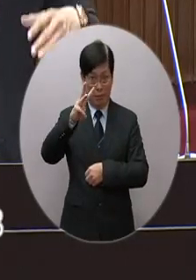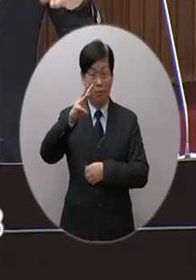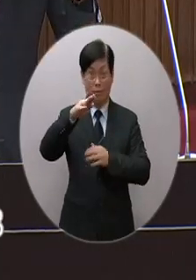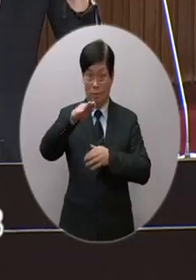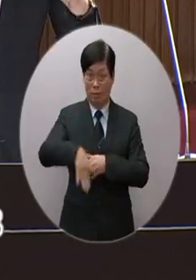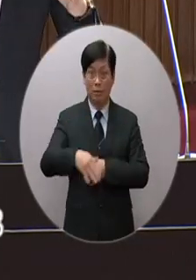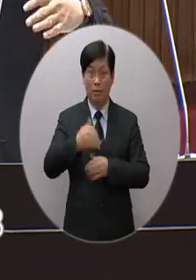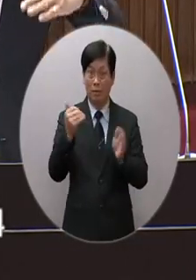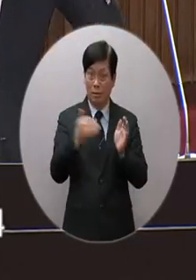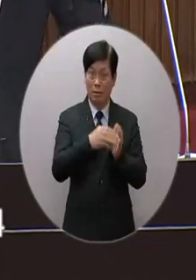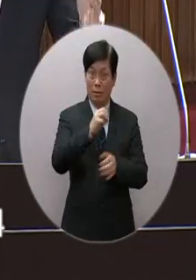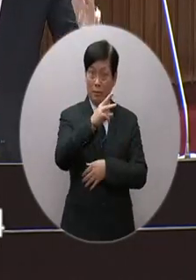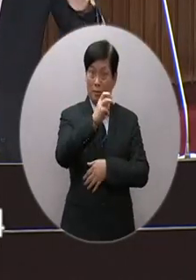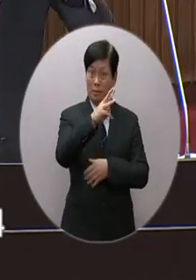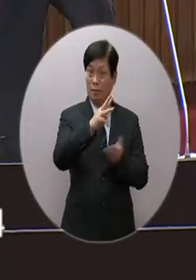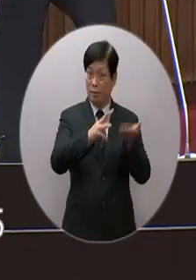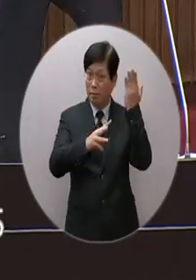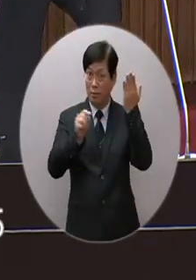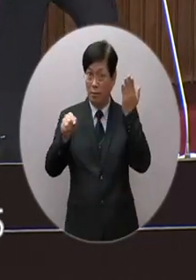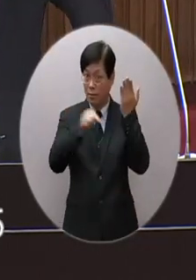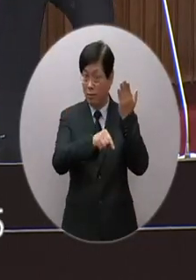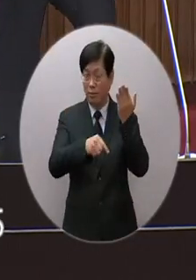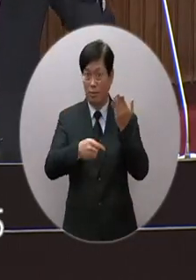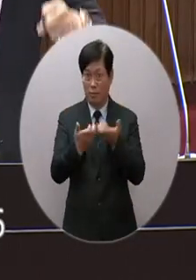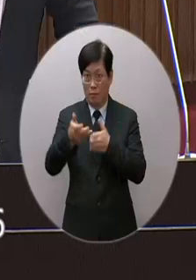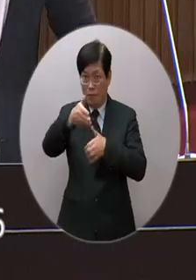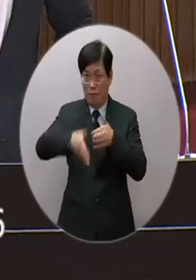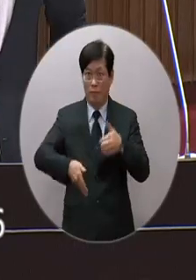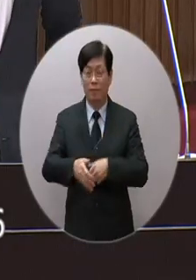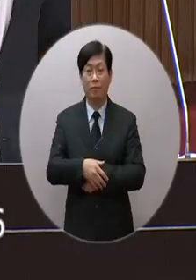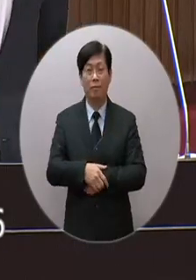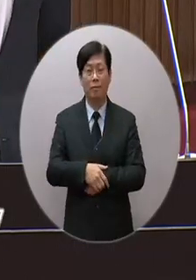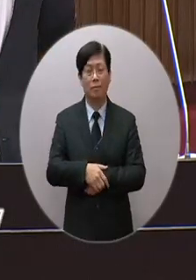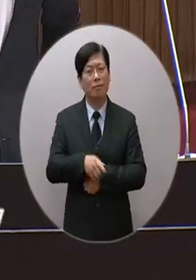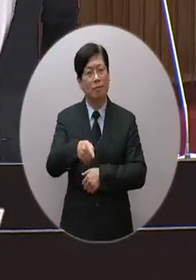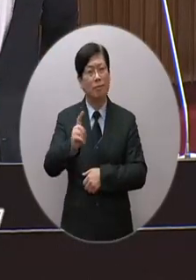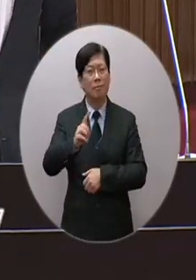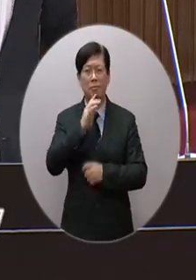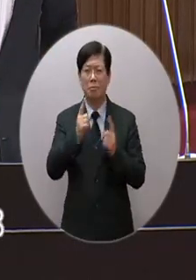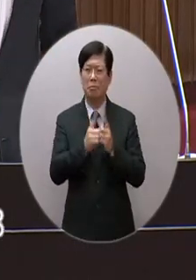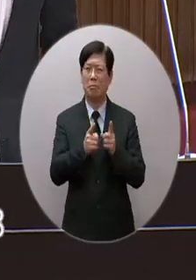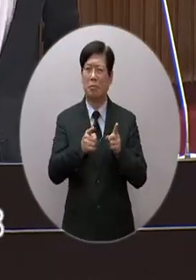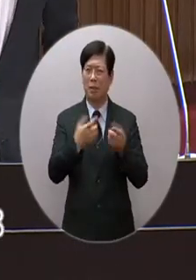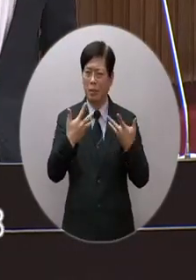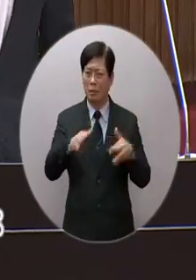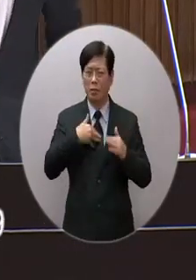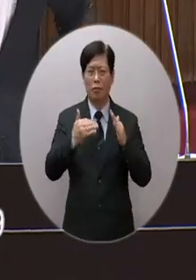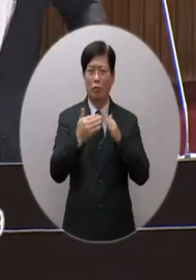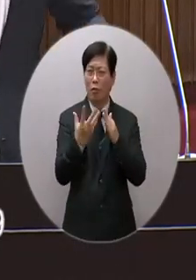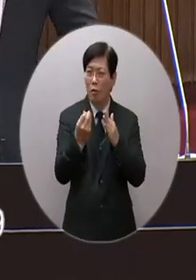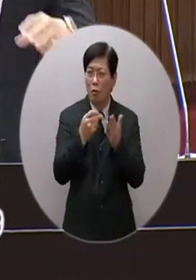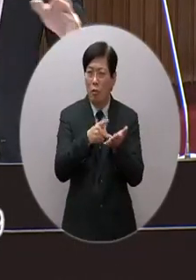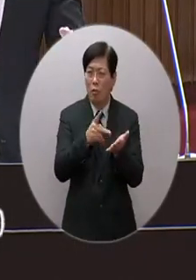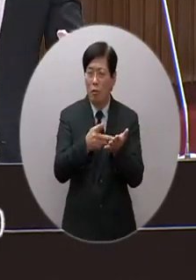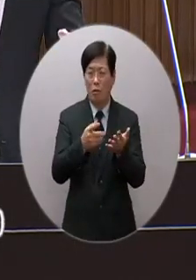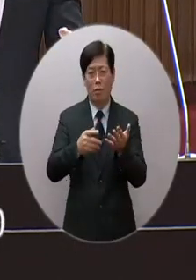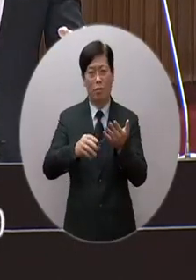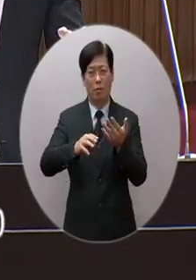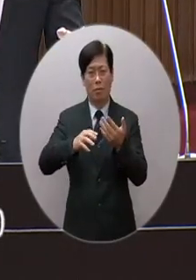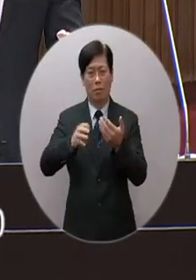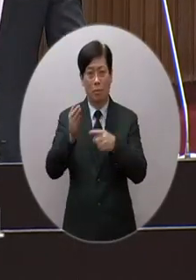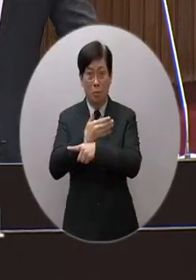333度以下跟333度以上啊，做一个这样的区隔，这其实对一挂无可挂牛，对一挂分